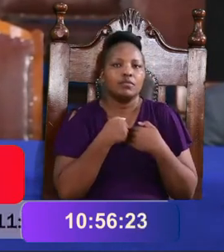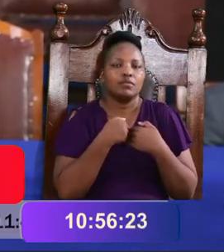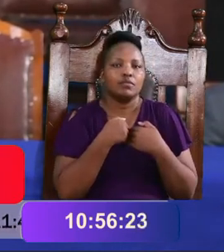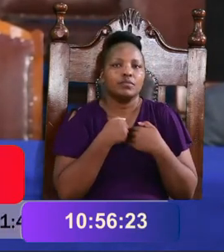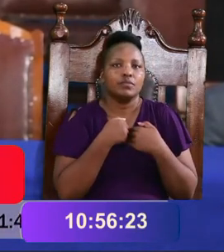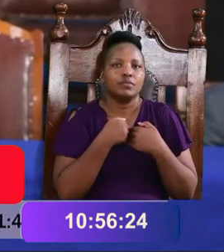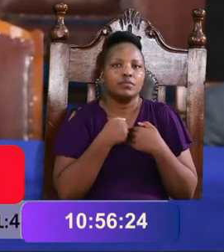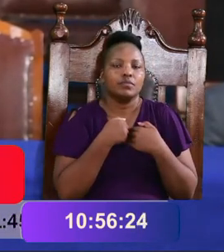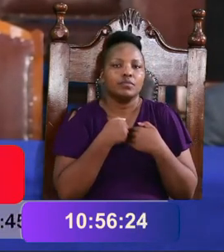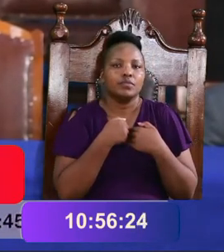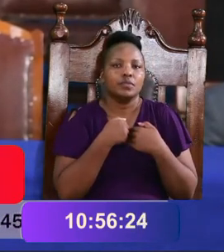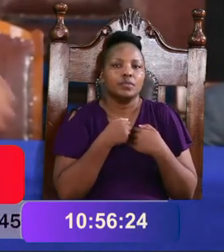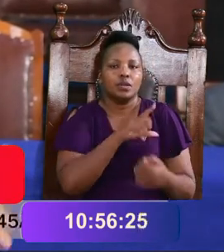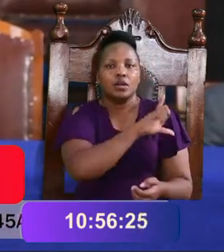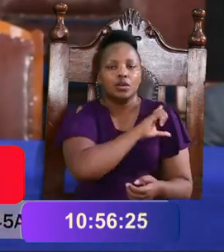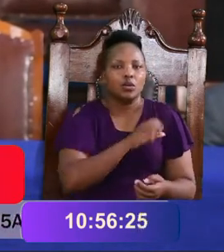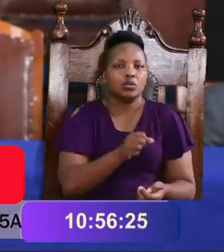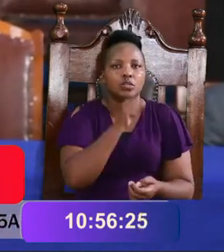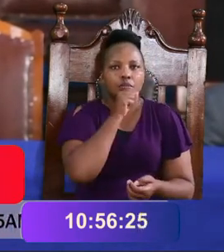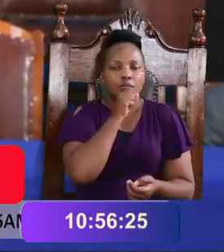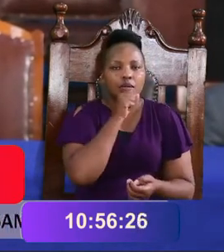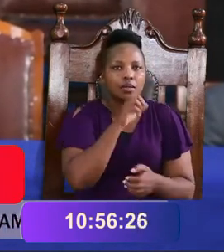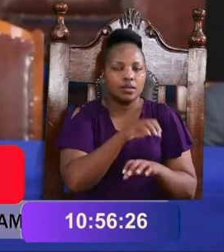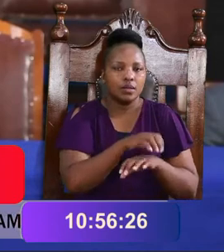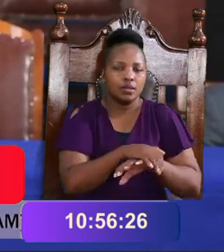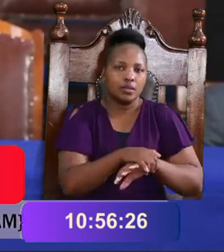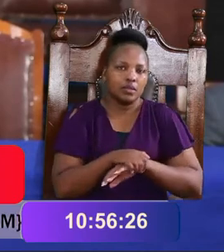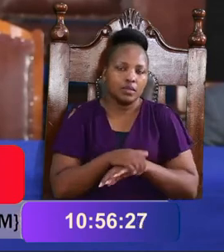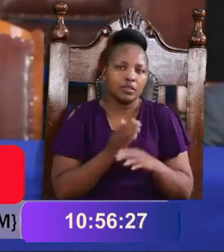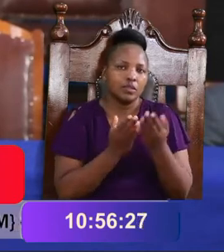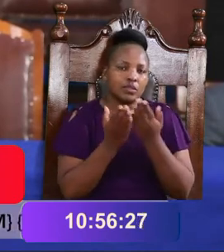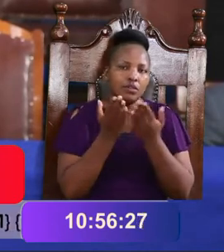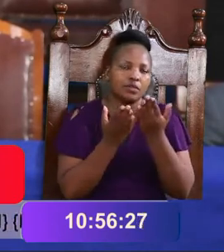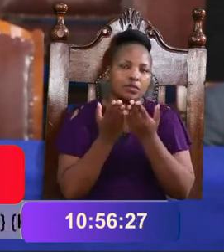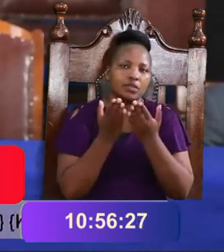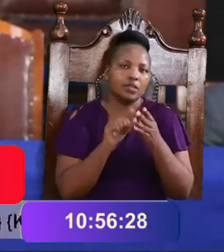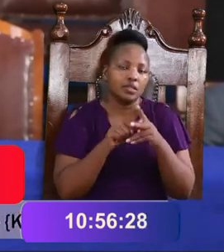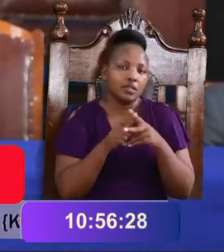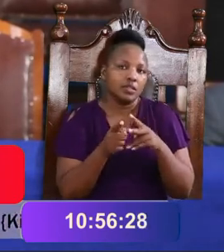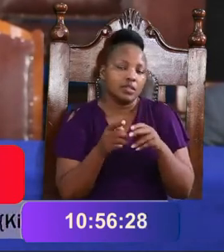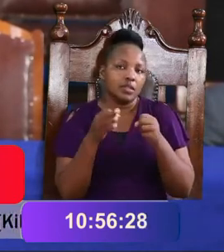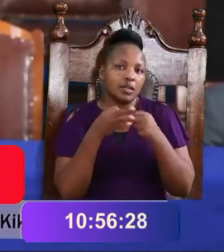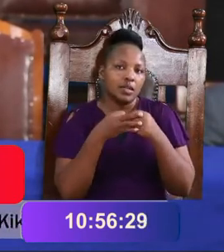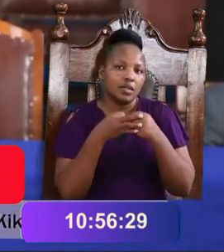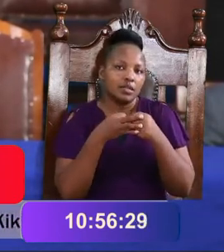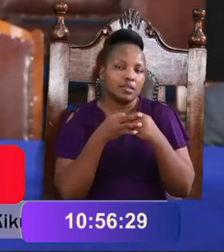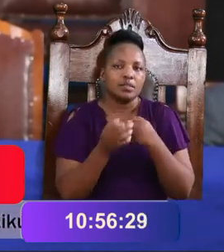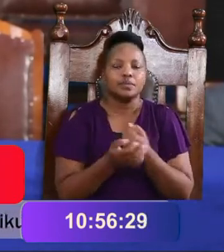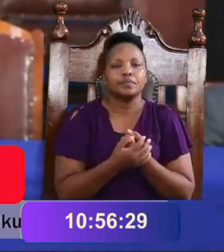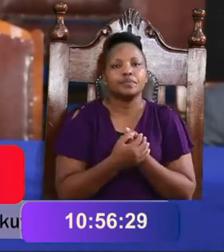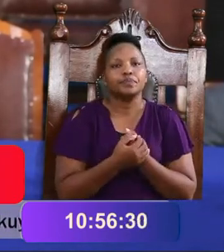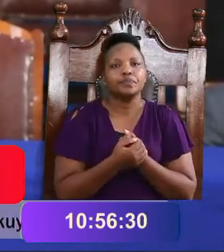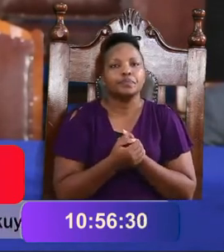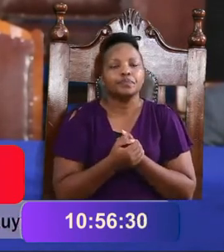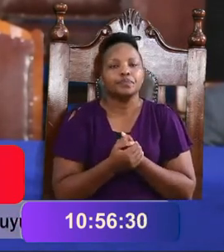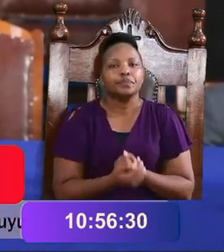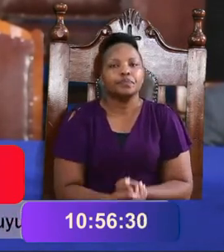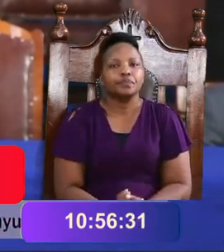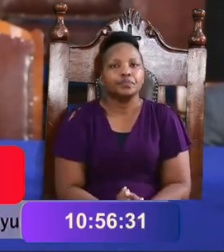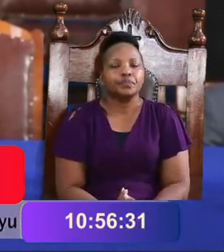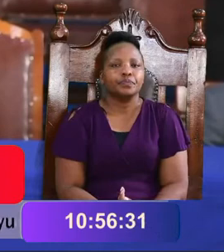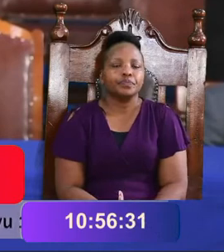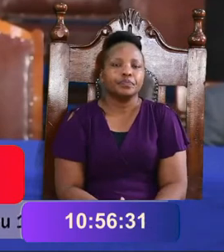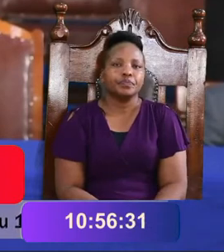the Holy Communion katika Kiingereza, which is start at 8, na hii pia inakuja katikati ya Kiswahili